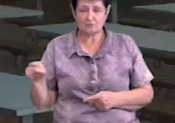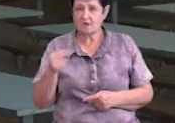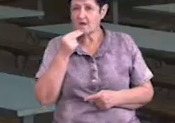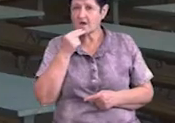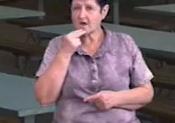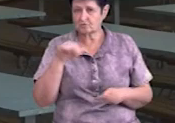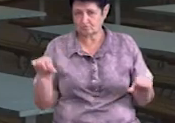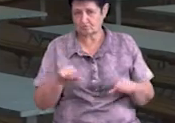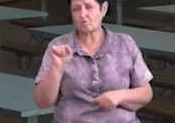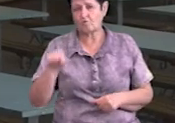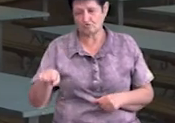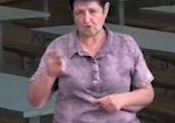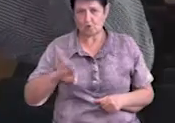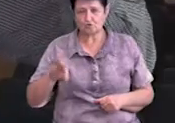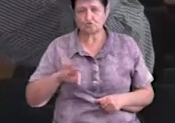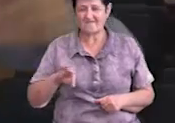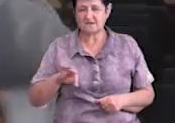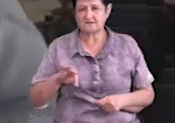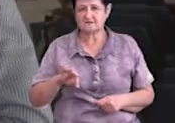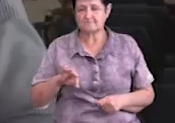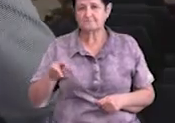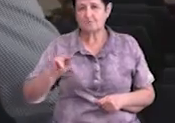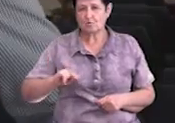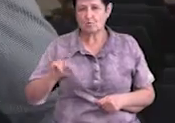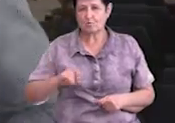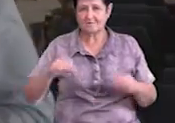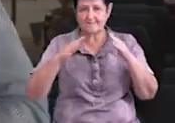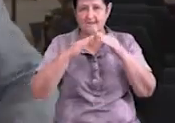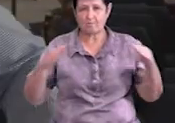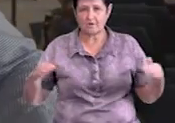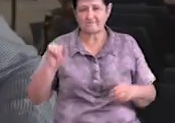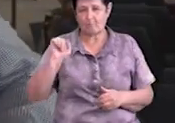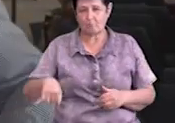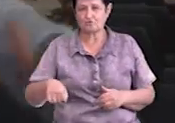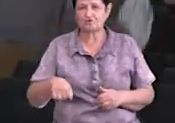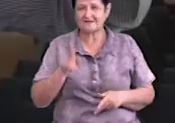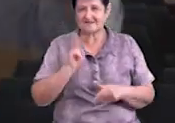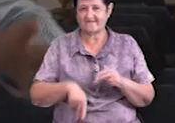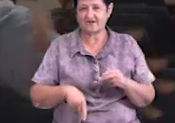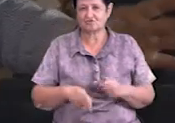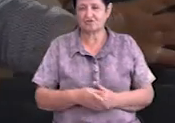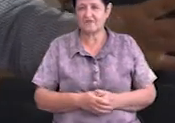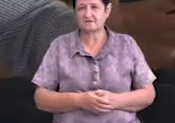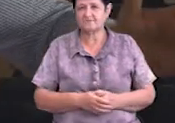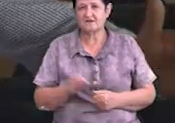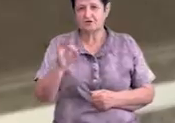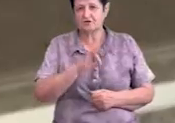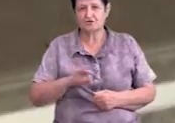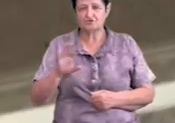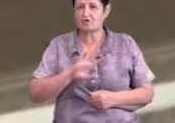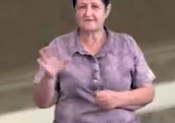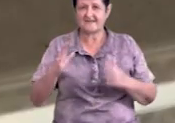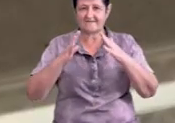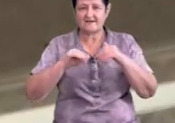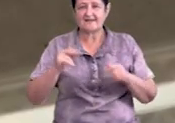абсолютно користуватися. Роботи на покрівлі можна завершувати, ніяких загроз, там ніхто нічого не ввалиться, не провалиться. Для